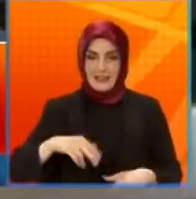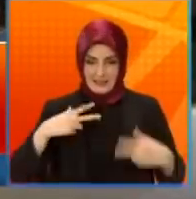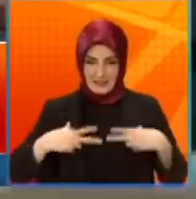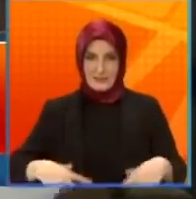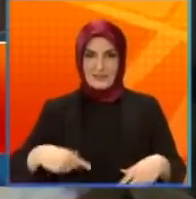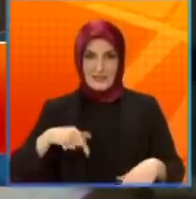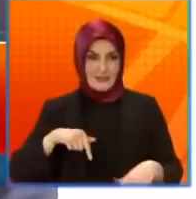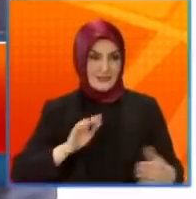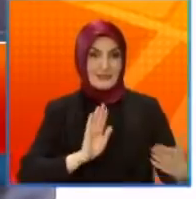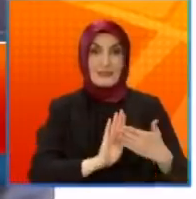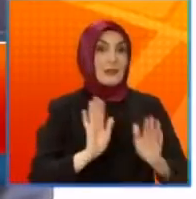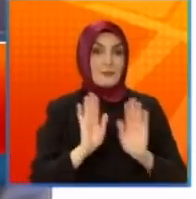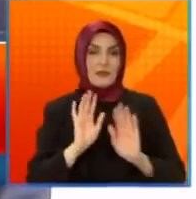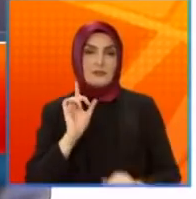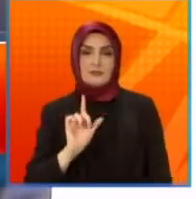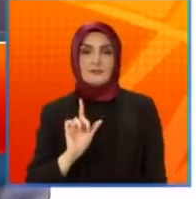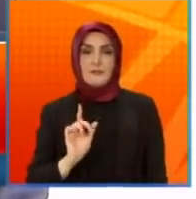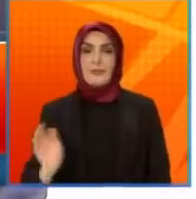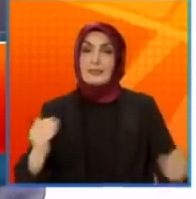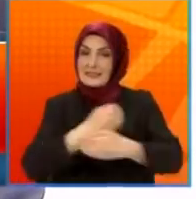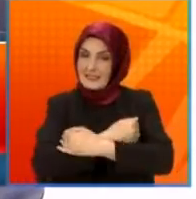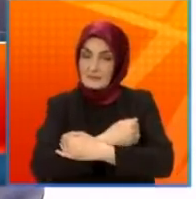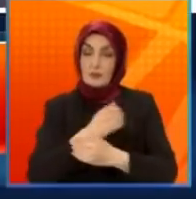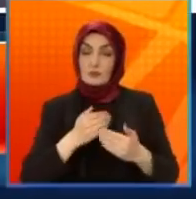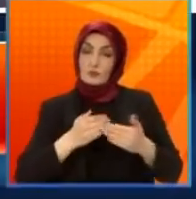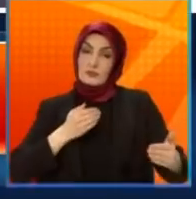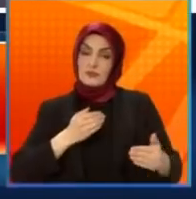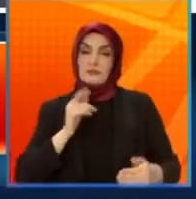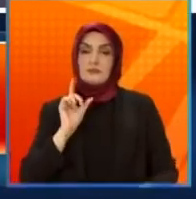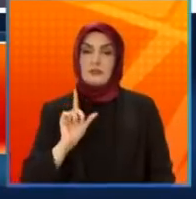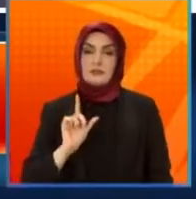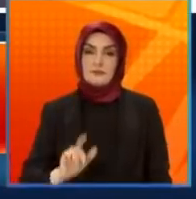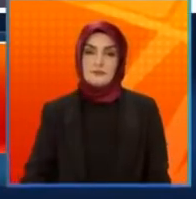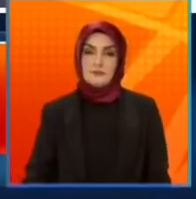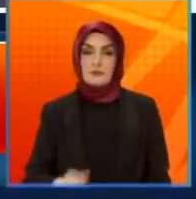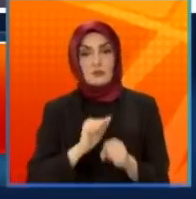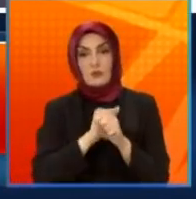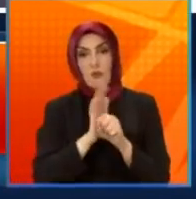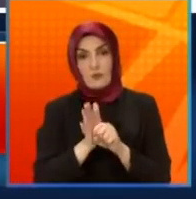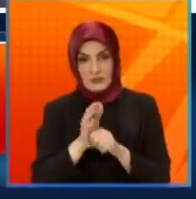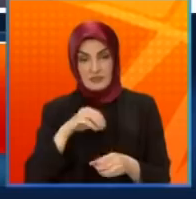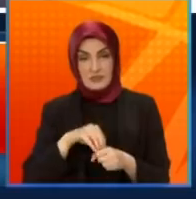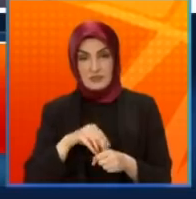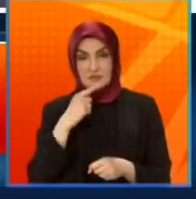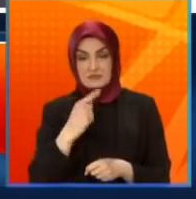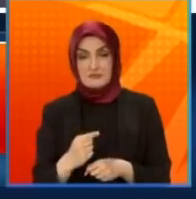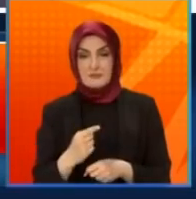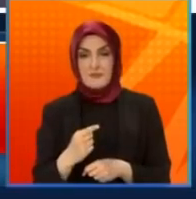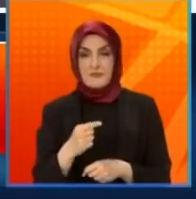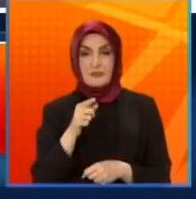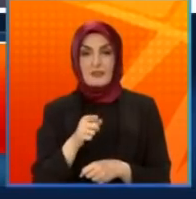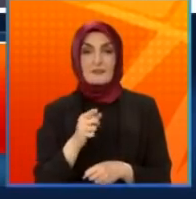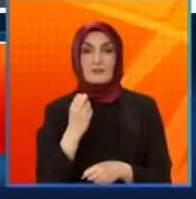olduğunca uzak tutulmalı. Sarılmaktan mutlaka uzak duracağız. Diyelim ki COVID-19 için o virüsün